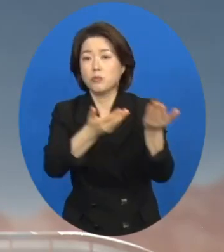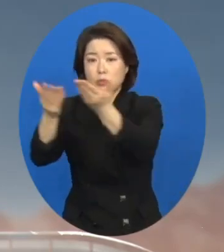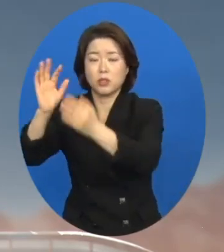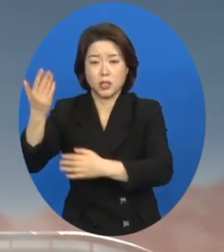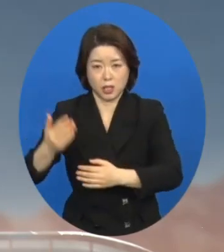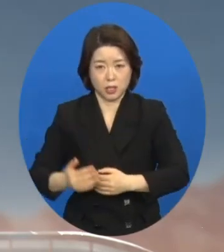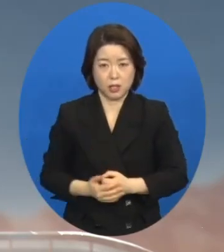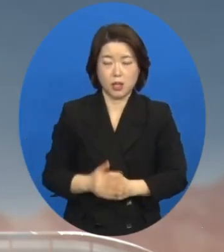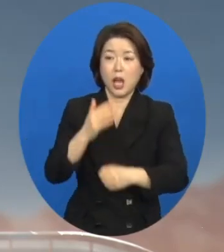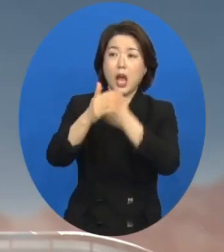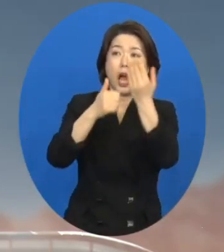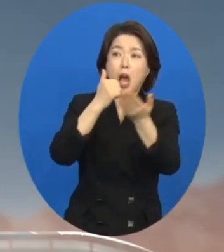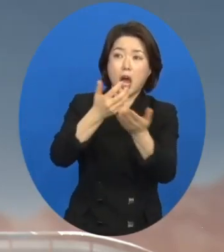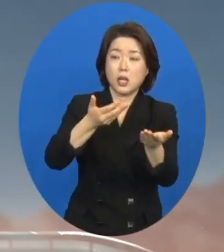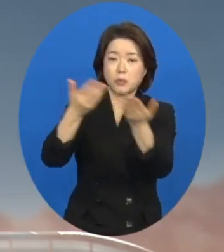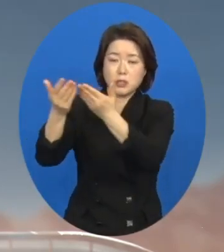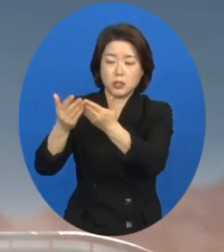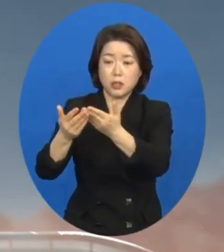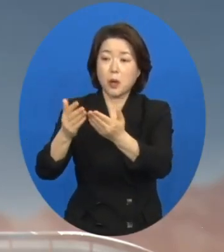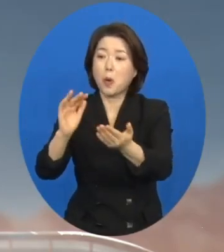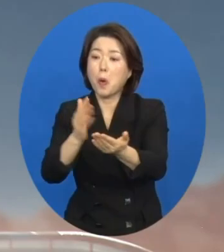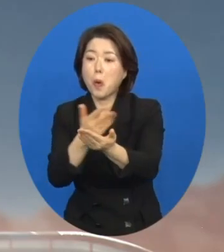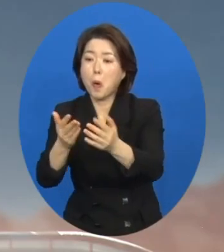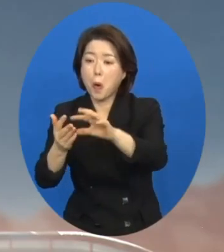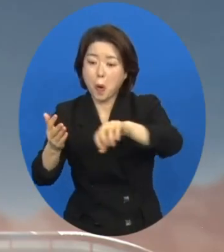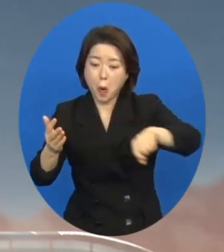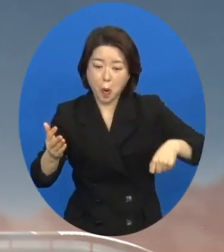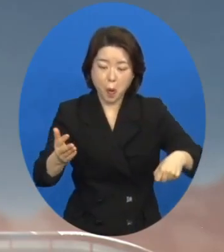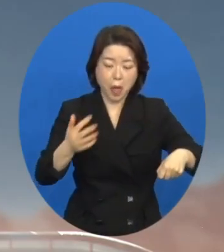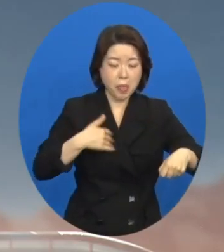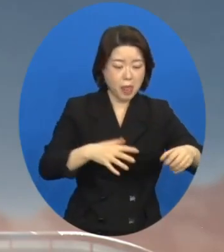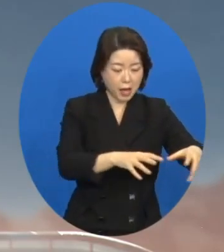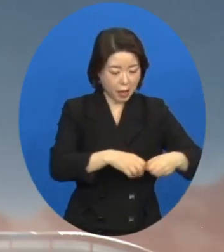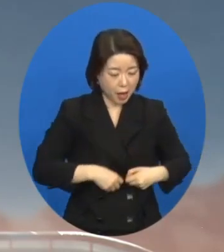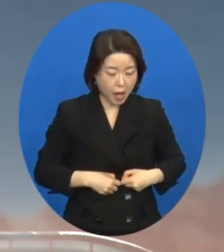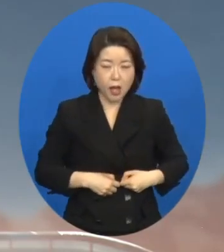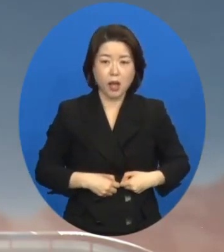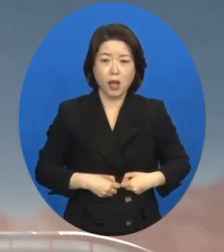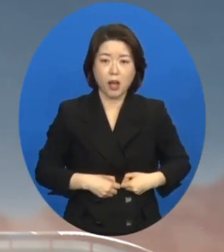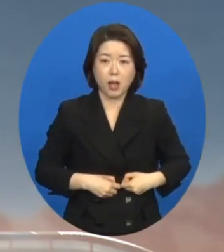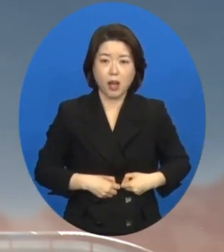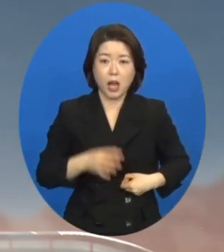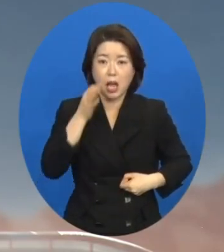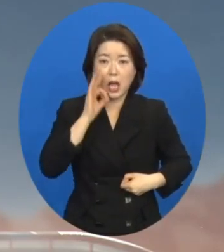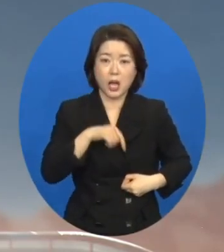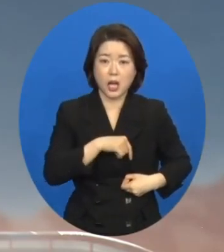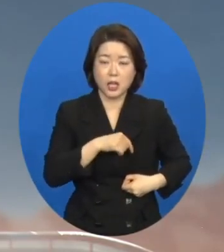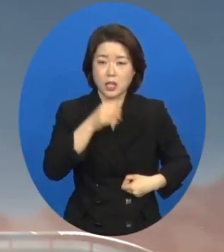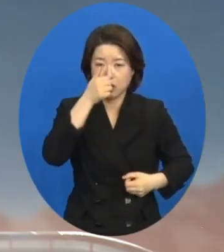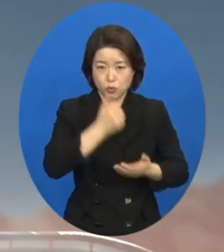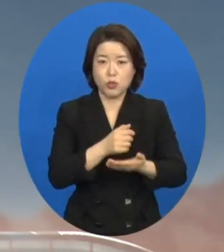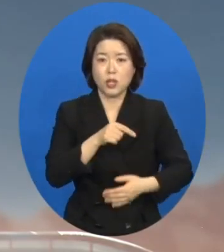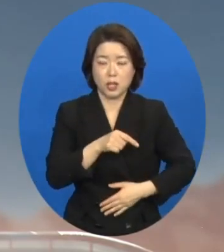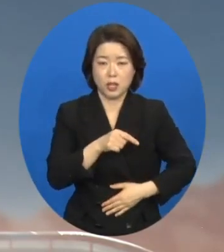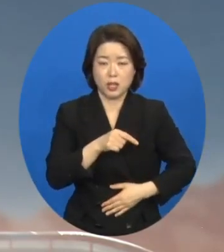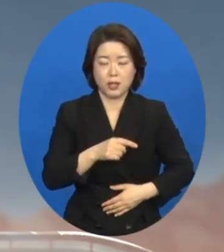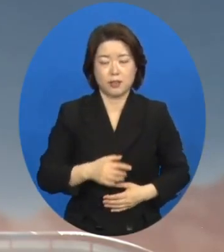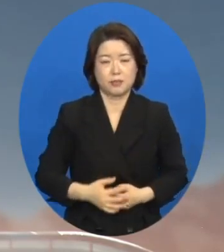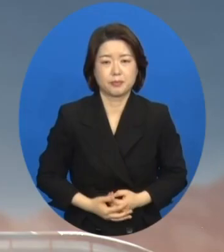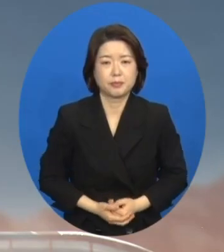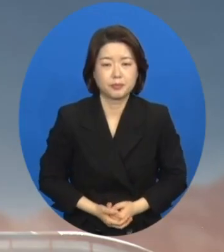것을 재분류해서 세탁을 해서 자기의 것으로 만든 거예요. 이것이 지금 아간이 한